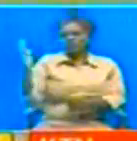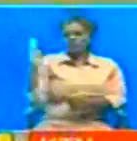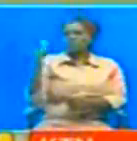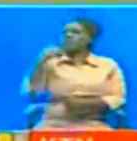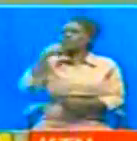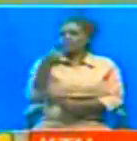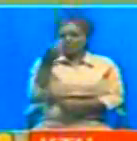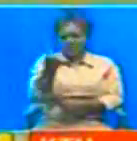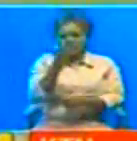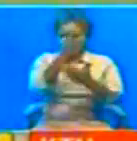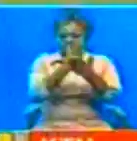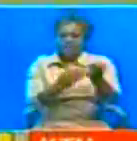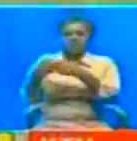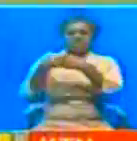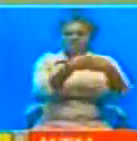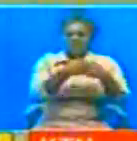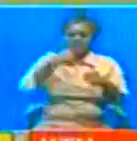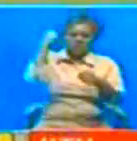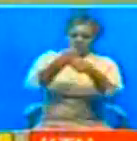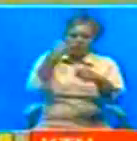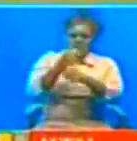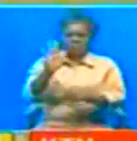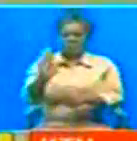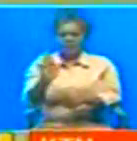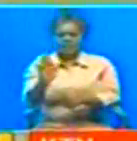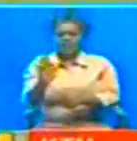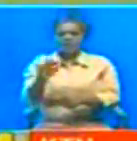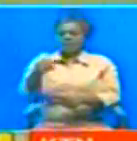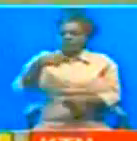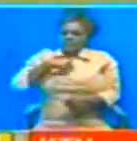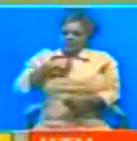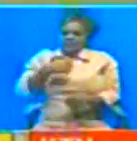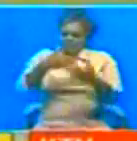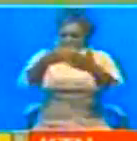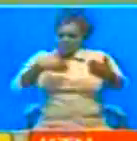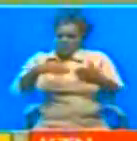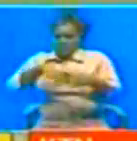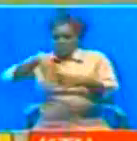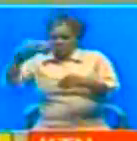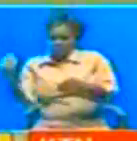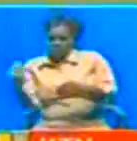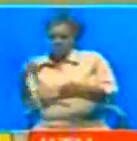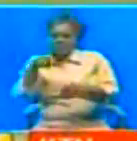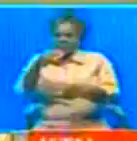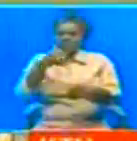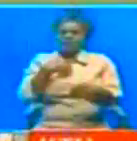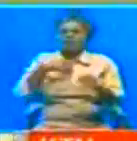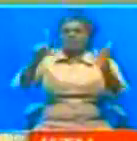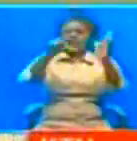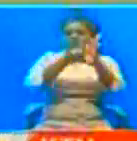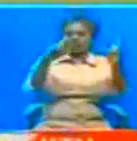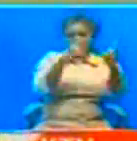alizitaja kama baadhi ya changamoto katika utenda kazi wake. Kimaiyo anahisi kabla kuondoka kwake mikakati aliyoiweka kupitia sheria